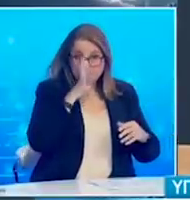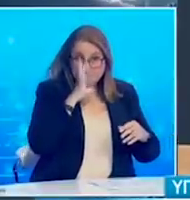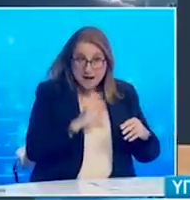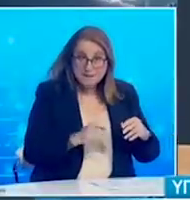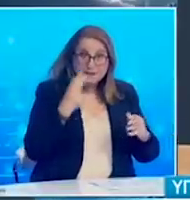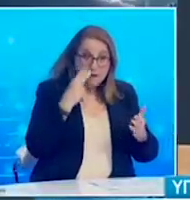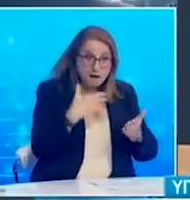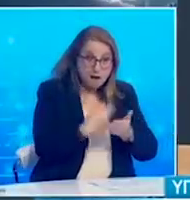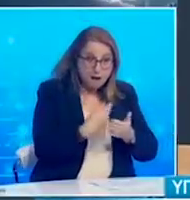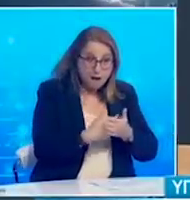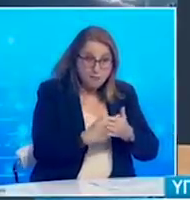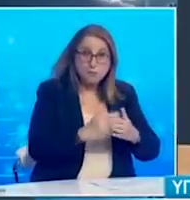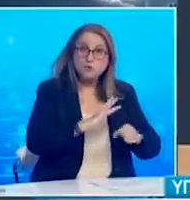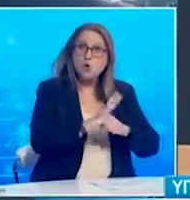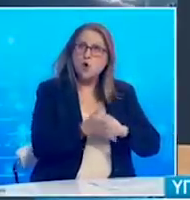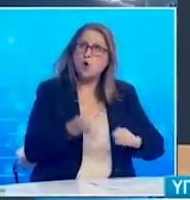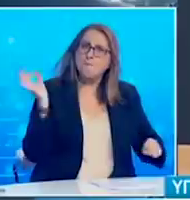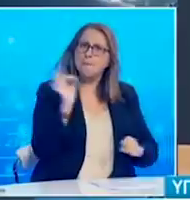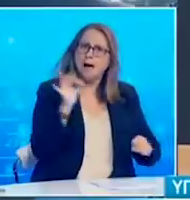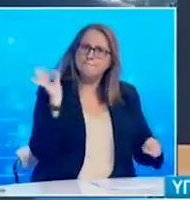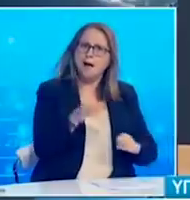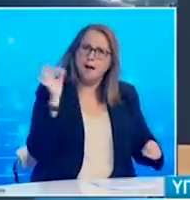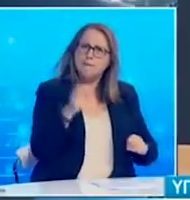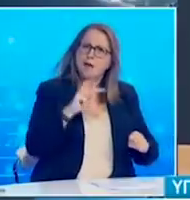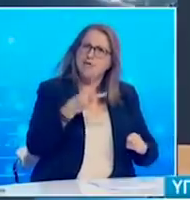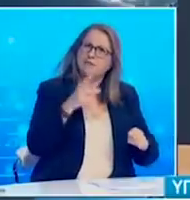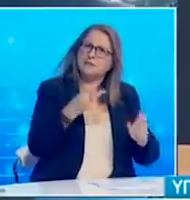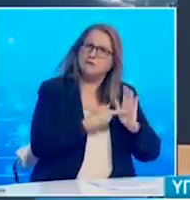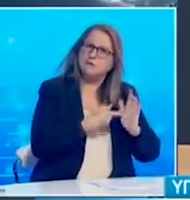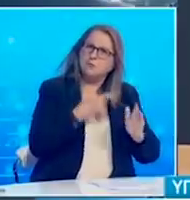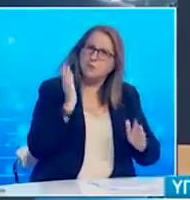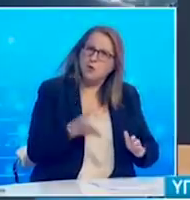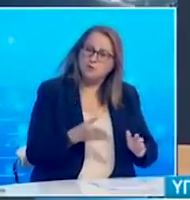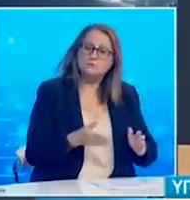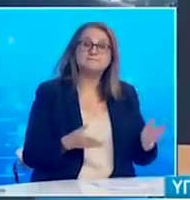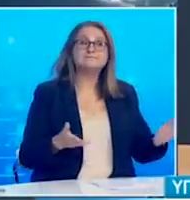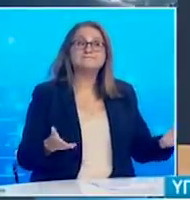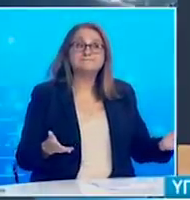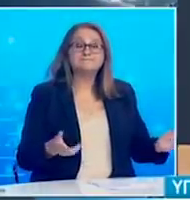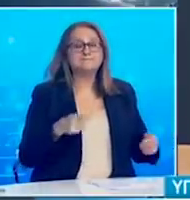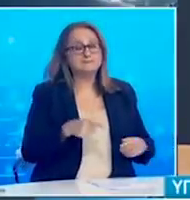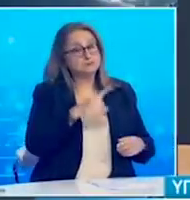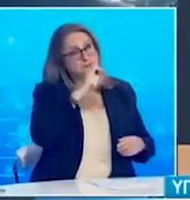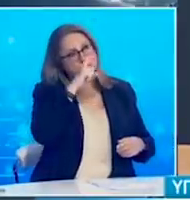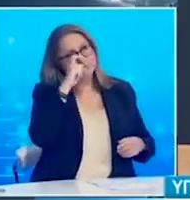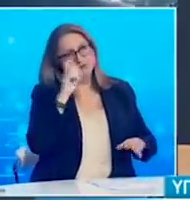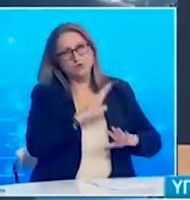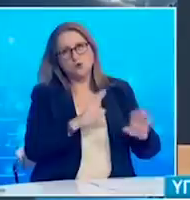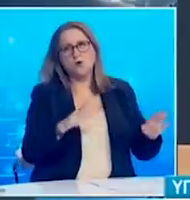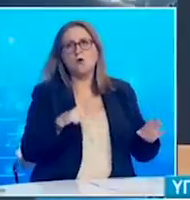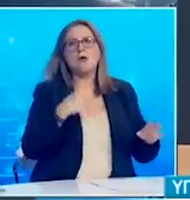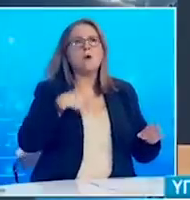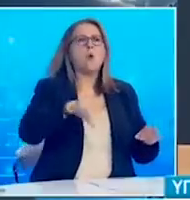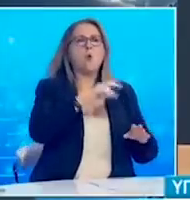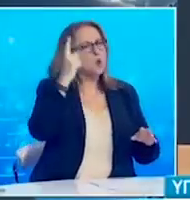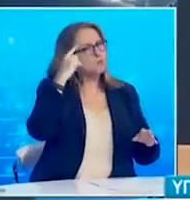δείχνει ότι το σενάριο της βαρύτερης κλινικής εικόνας στην επαναμόλυνση μέσω μηχανισμού ενίσχυσης αντισωμάτων είναι μάλλον απίθανο. Με απλά